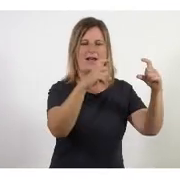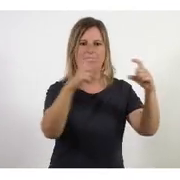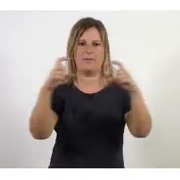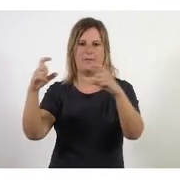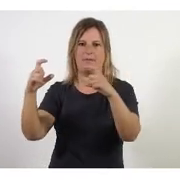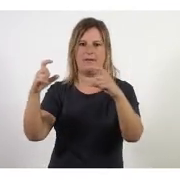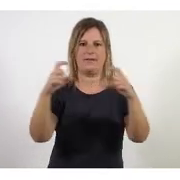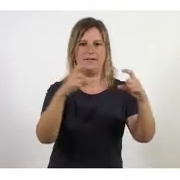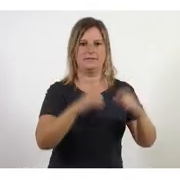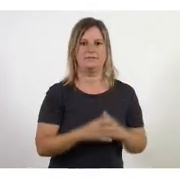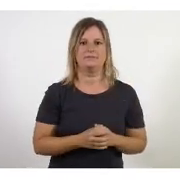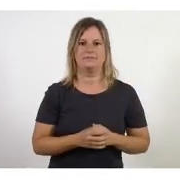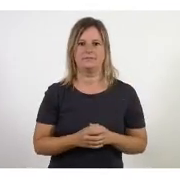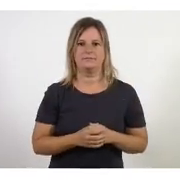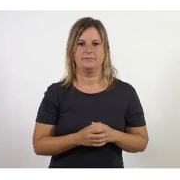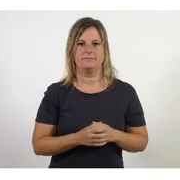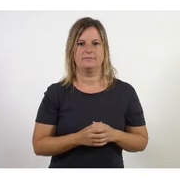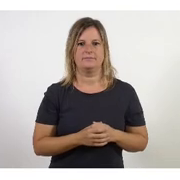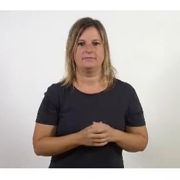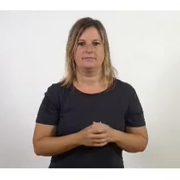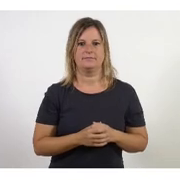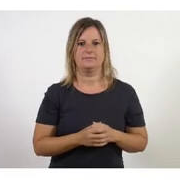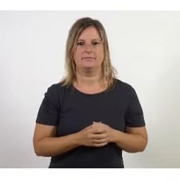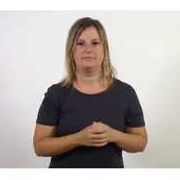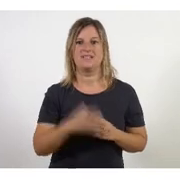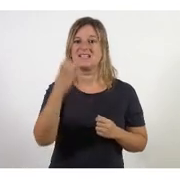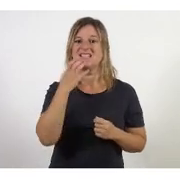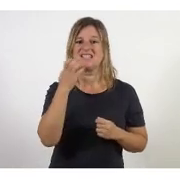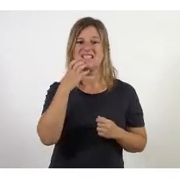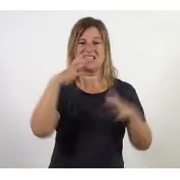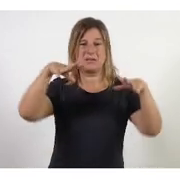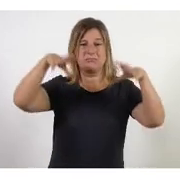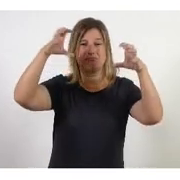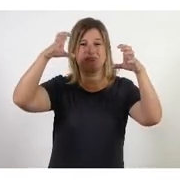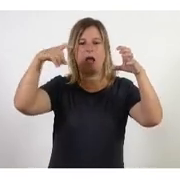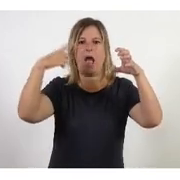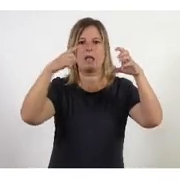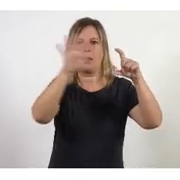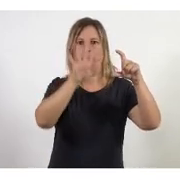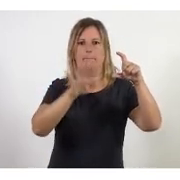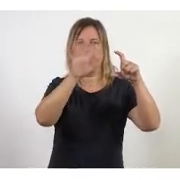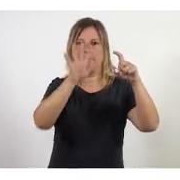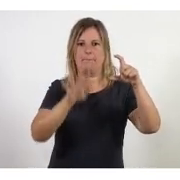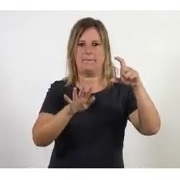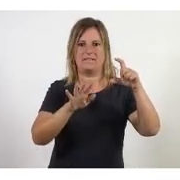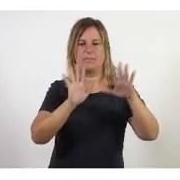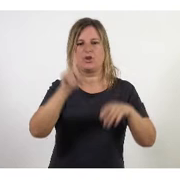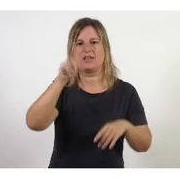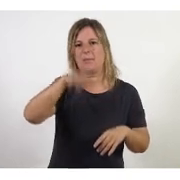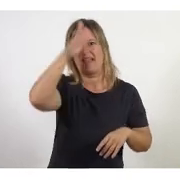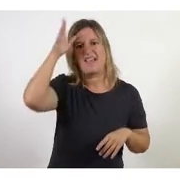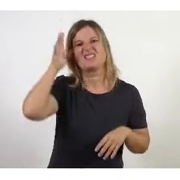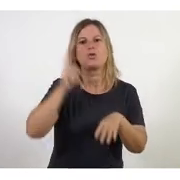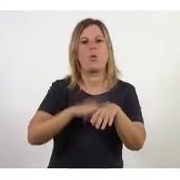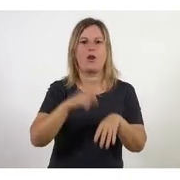ha, òbviament, perquè pixelarà moltíssim la meva imatge, però també la llum serà un problema ara a l'estiu, per exemple, ho és a les 3